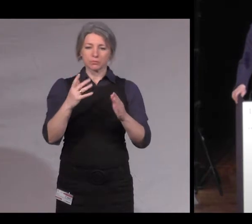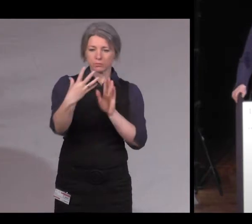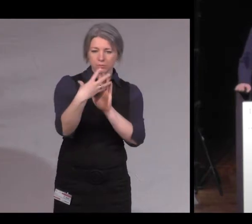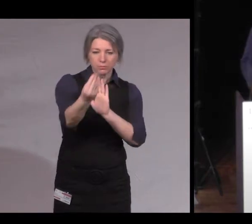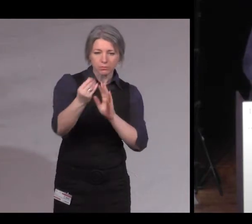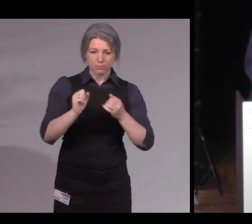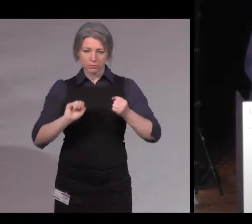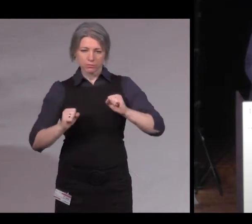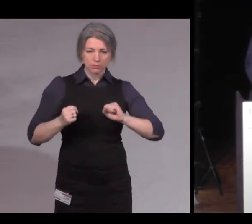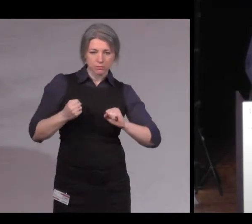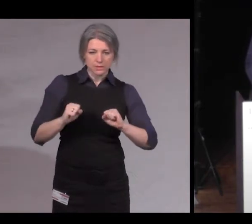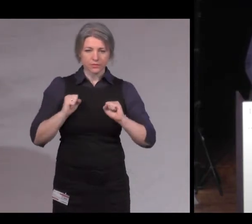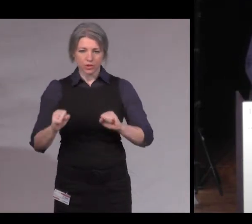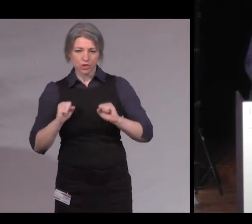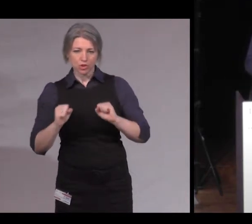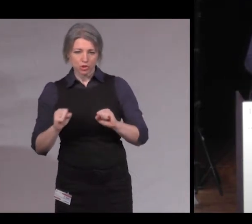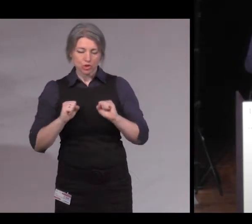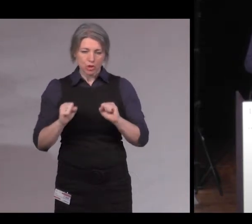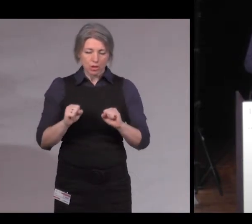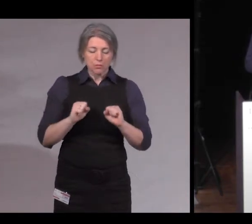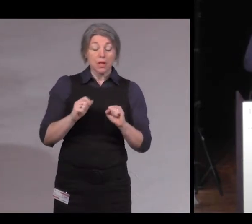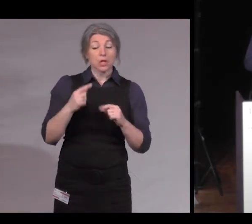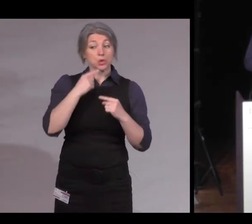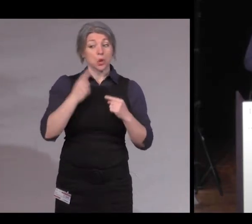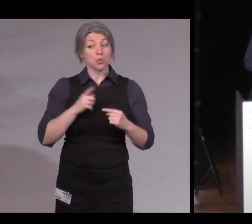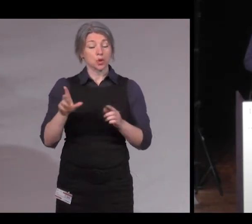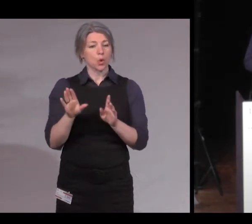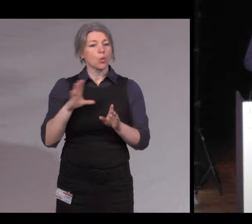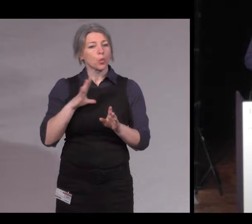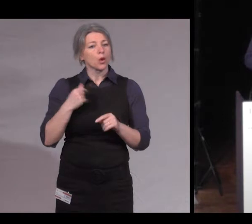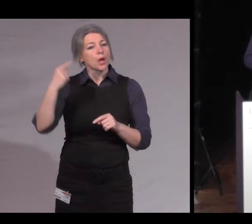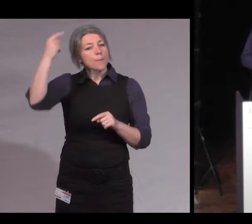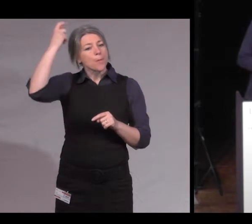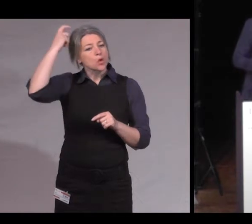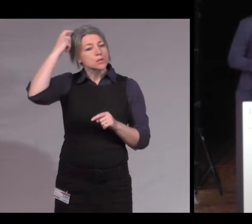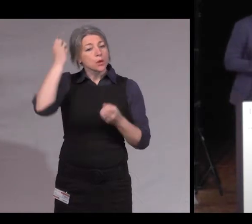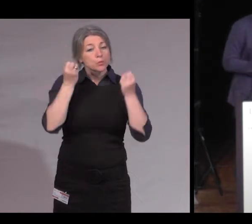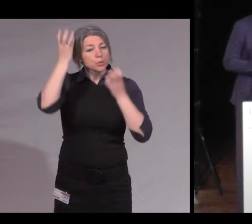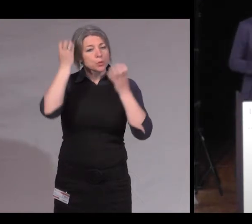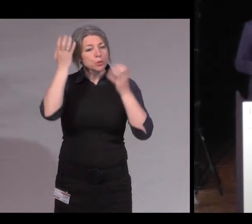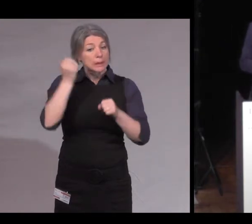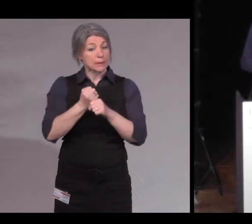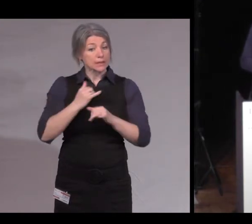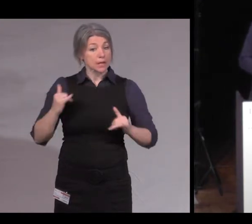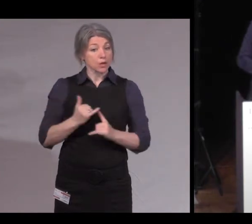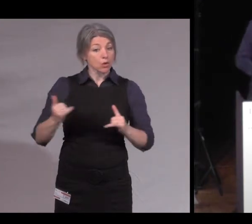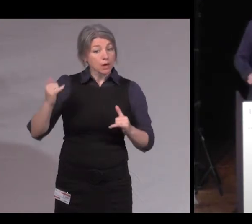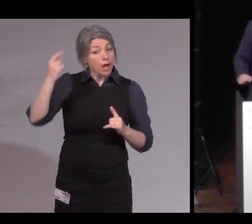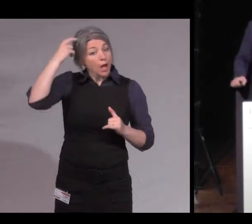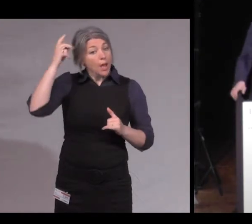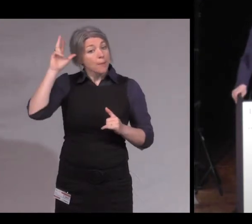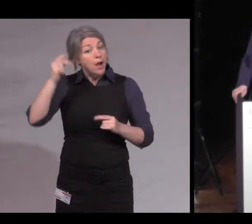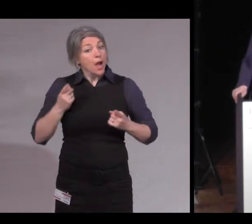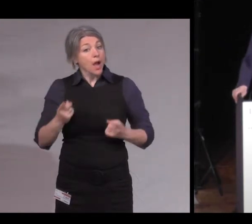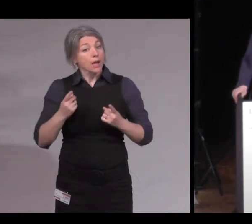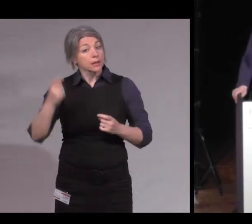počítači. A v rámci tohoto projektu jsme sledovali vlastně změny na mozku, jak se mění volumetrické změny v rámci